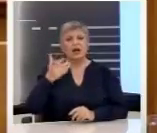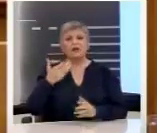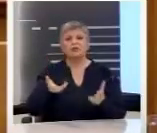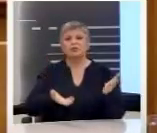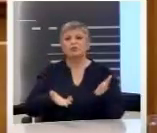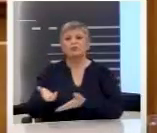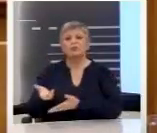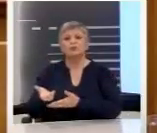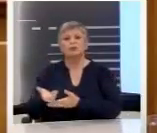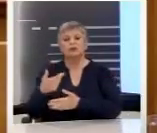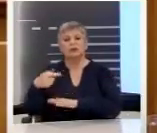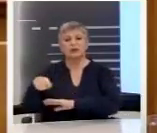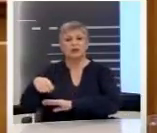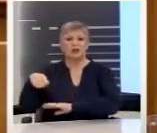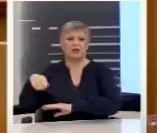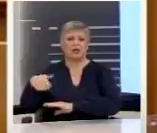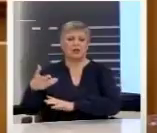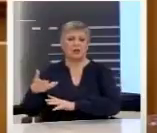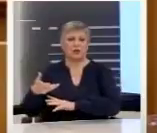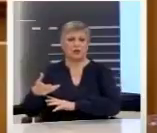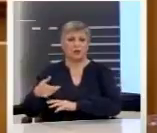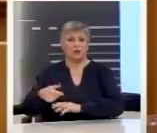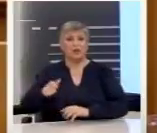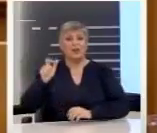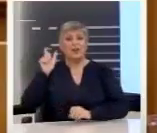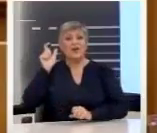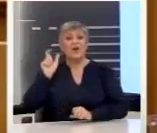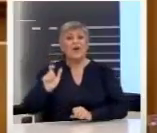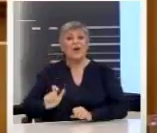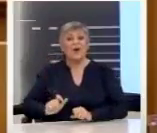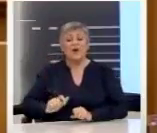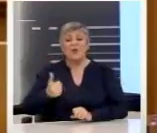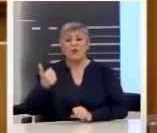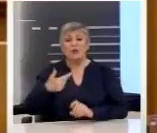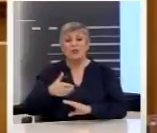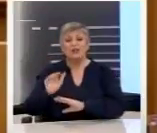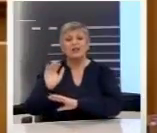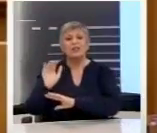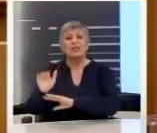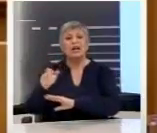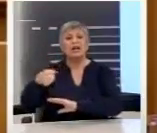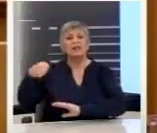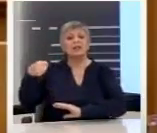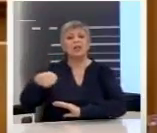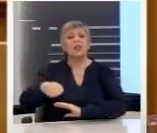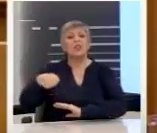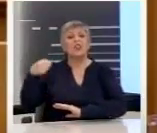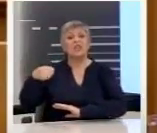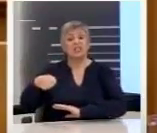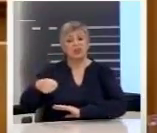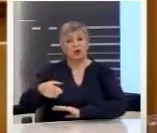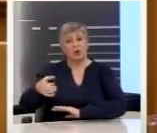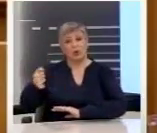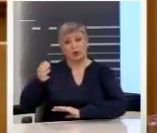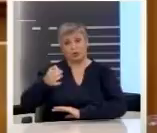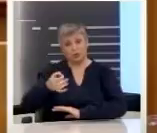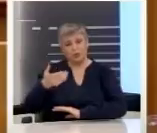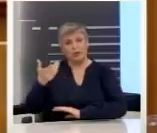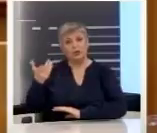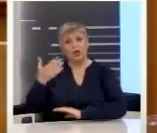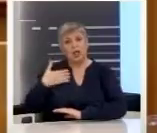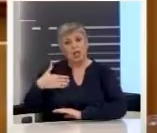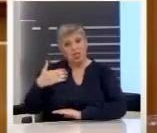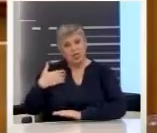Είναι ο επιχειρηματίας αυτός που κάλεσε τον δικηγόρο Αλέξη Κούγια για να τον προστατεύσει ως δικηγόρος